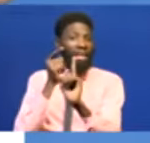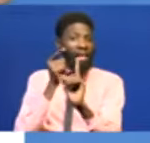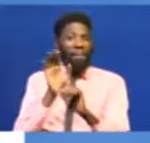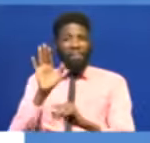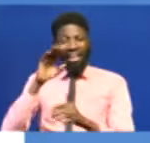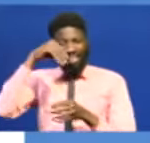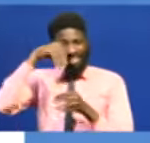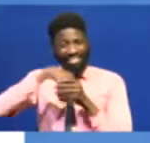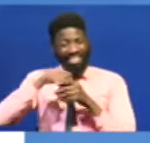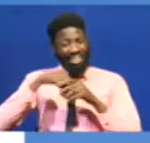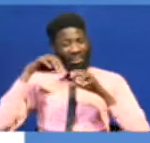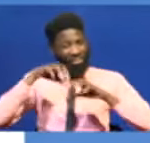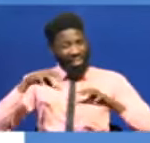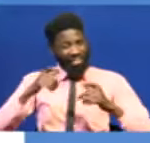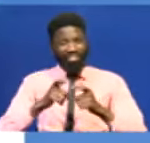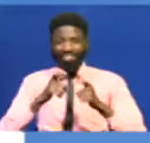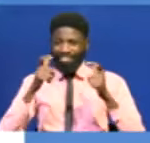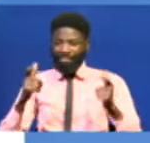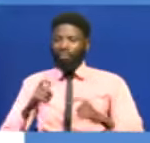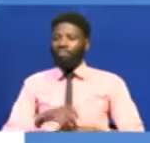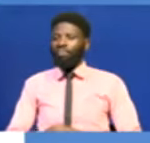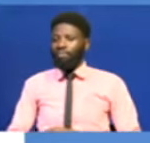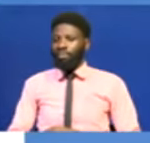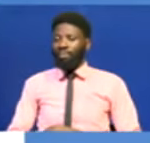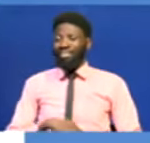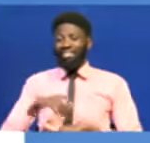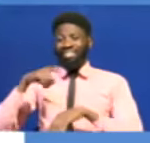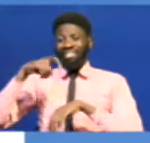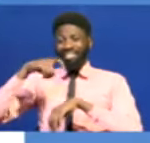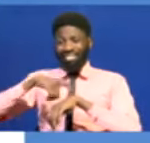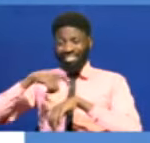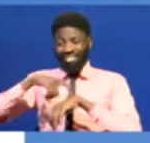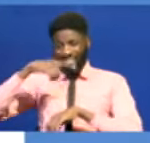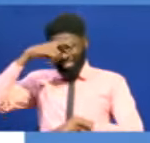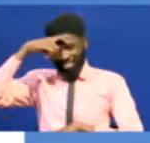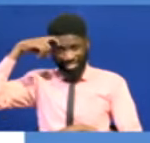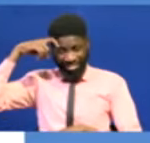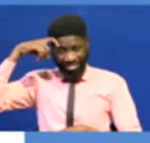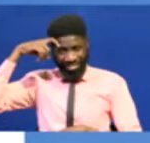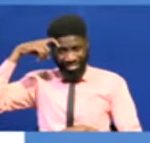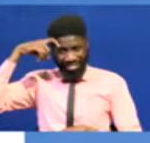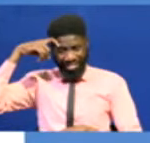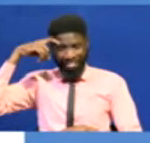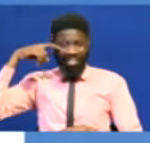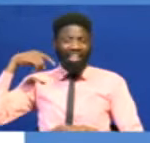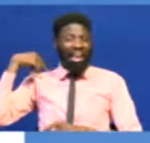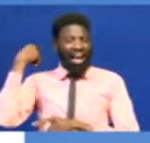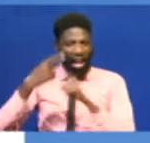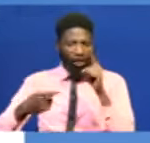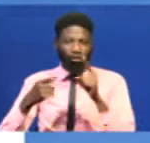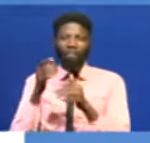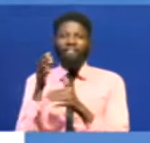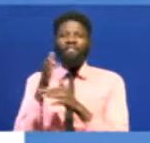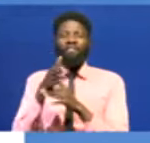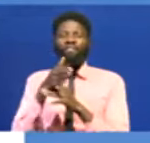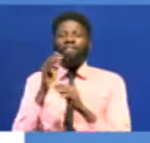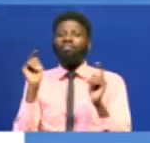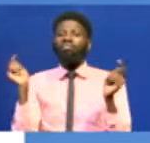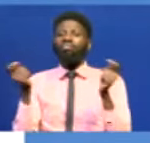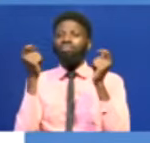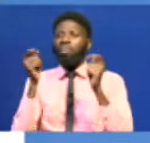ndani. Majira ya joto yanapowadia, tamasha la kila mwaka la samaki aina ya